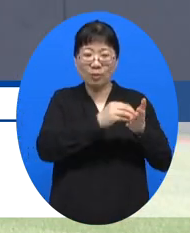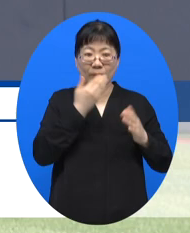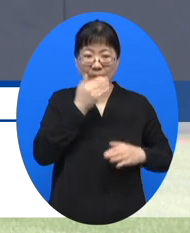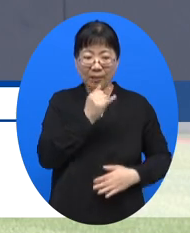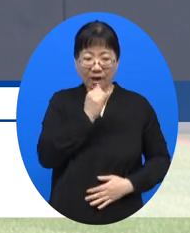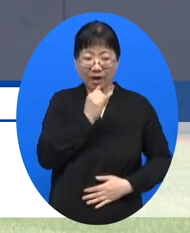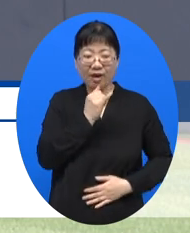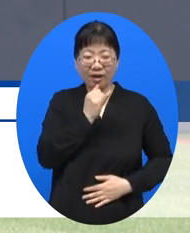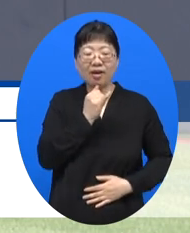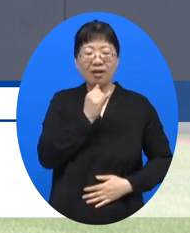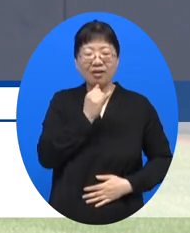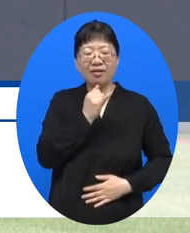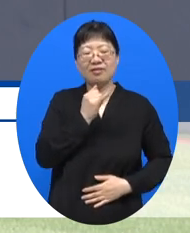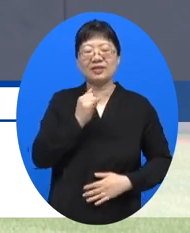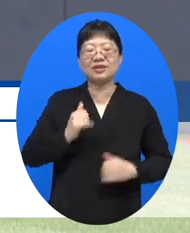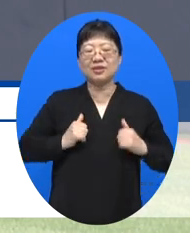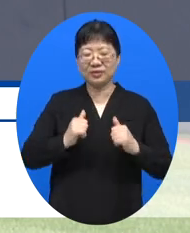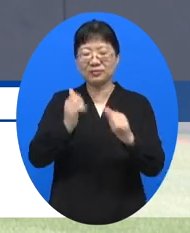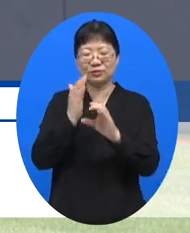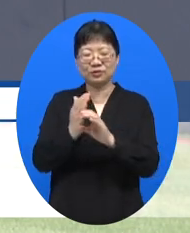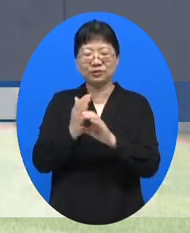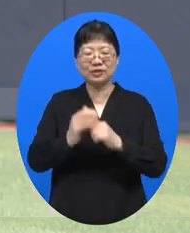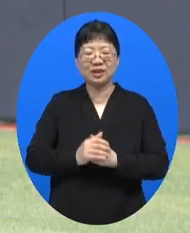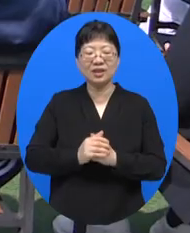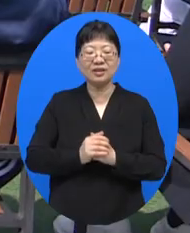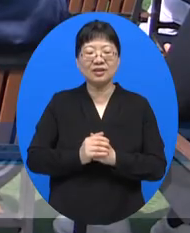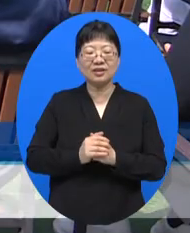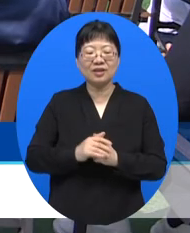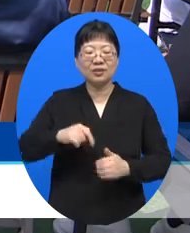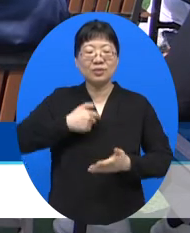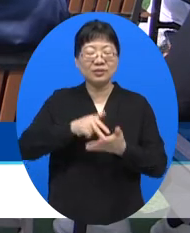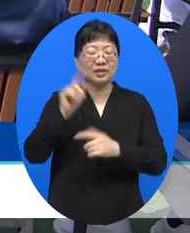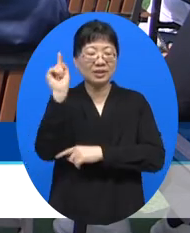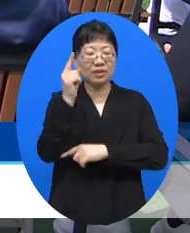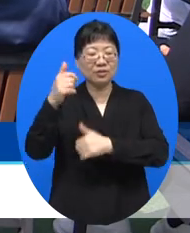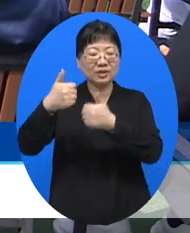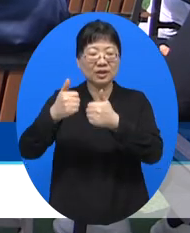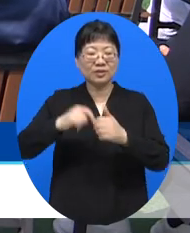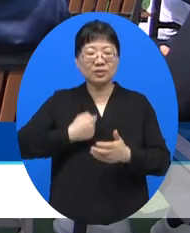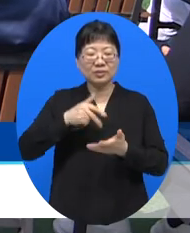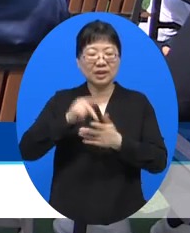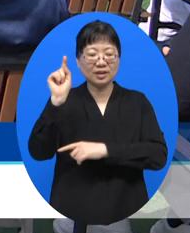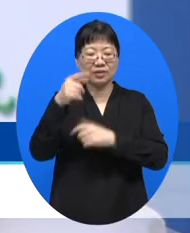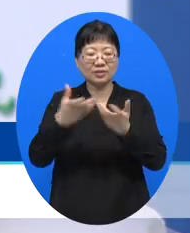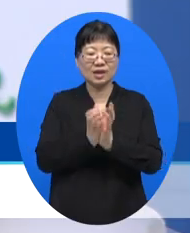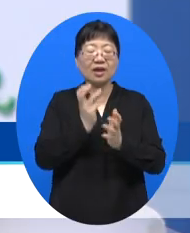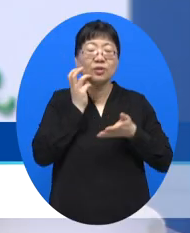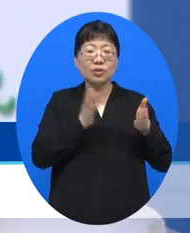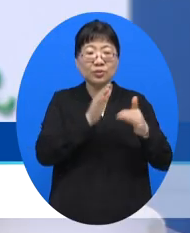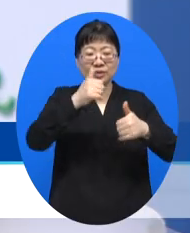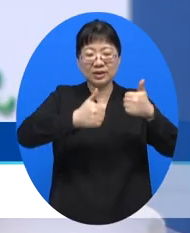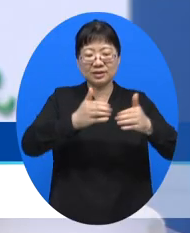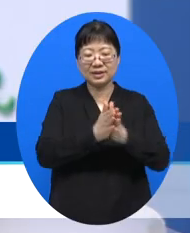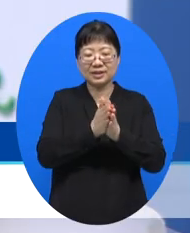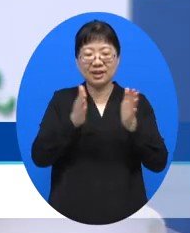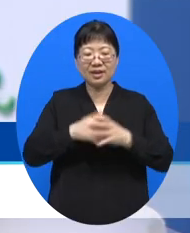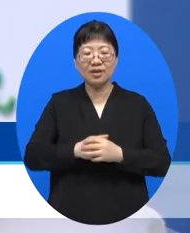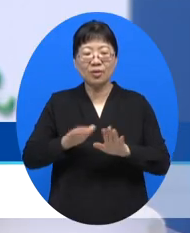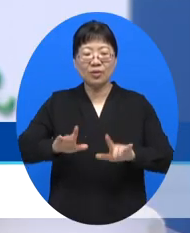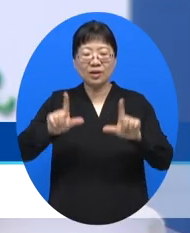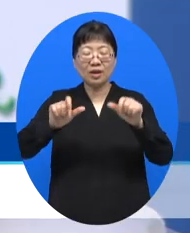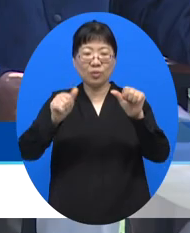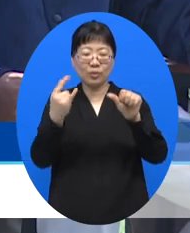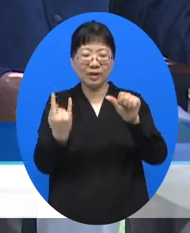가지고 전부 다 그런 선수들 보고 더 희망을 가지고 하고 있습니다. 전국 유일 독립야구리그인 독립야구단 경기도 리그가